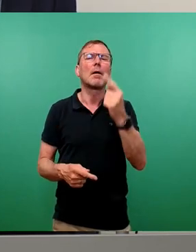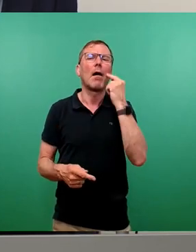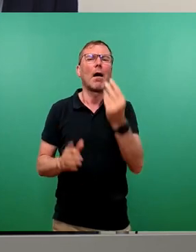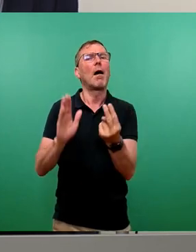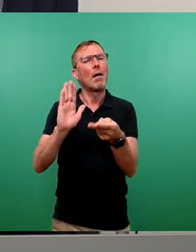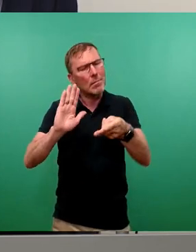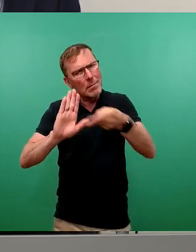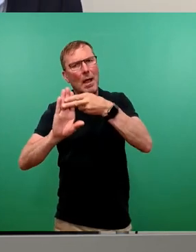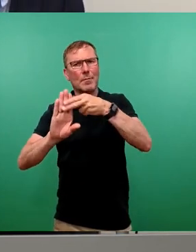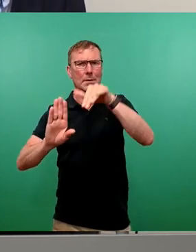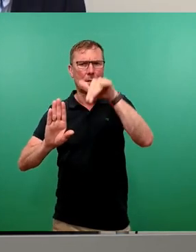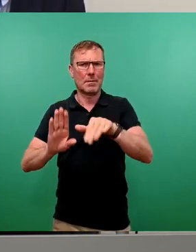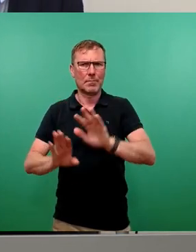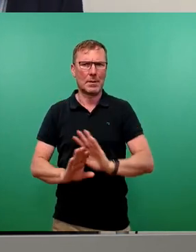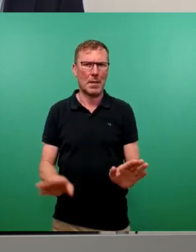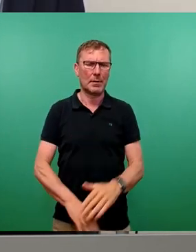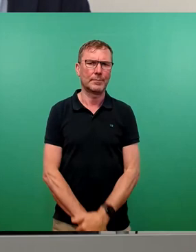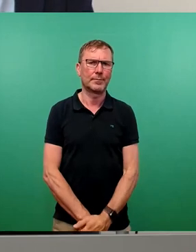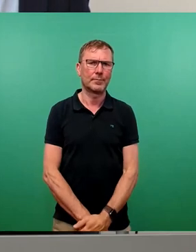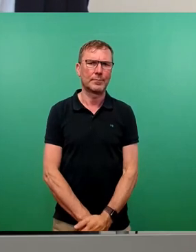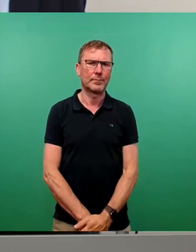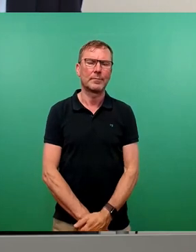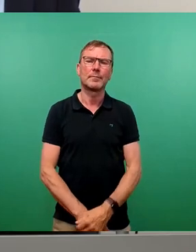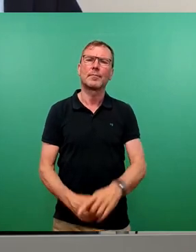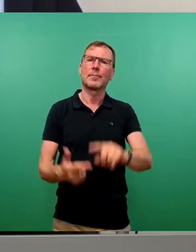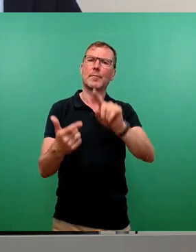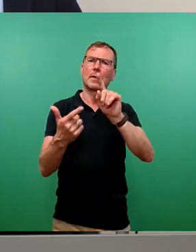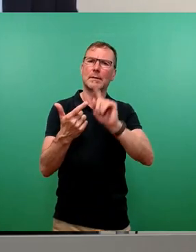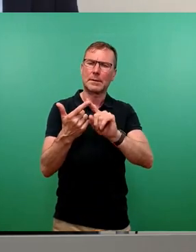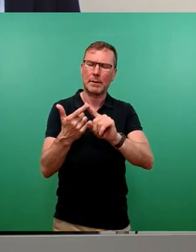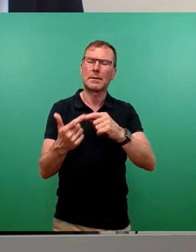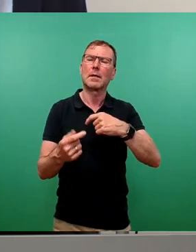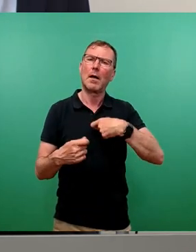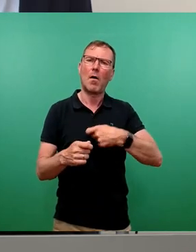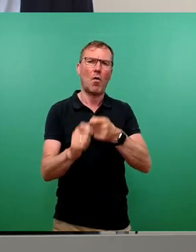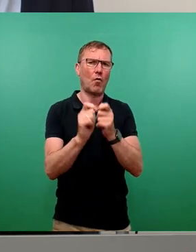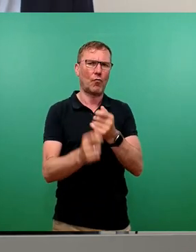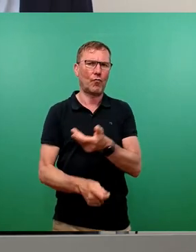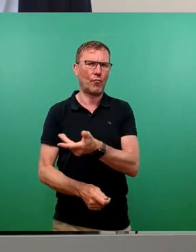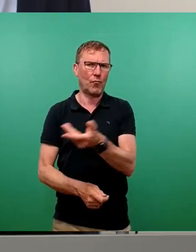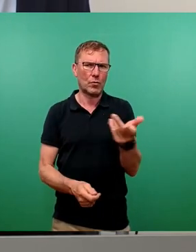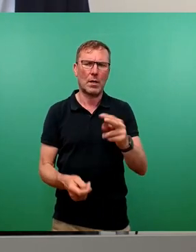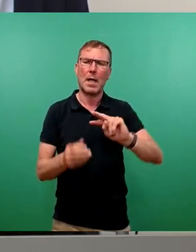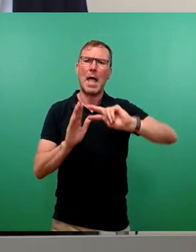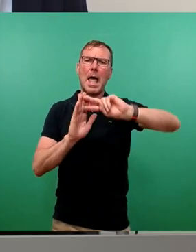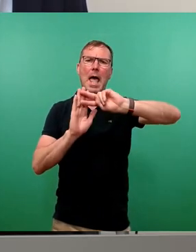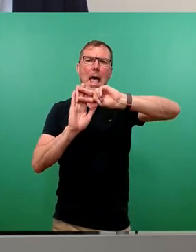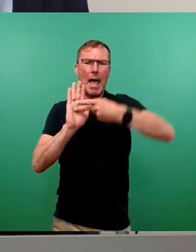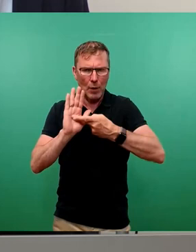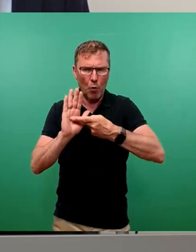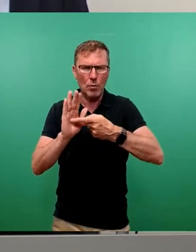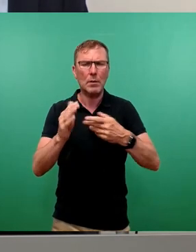zu vergegenständigen. Zum Zweiten schlage ich Ihnen eine Änderung der bisherigen